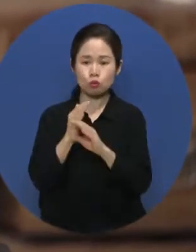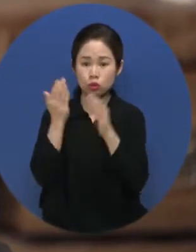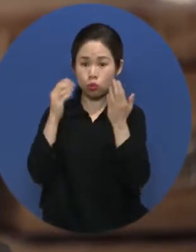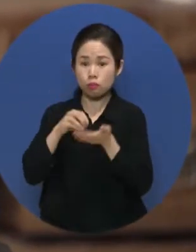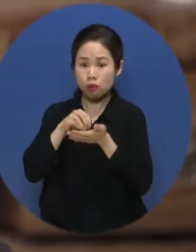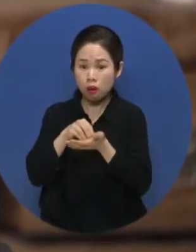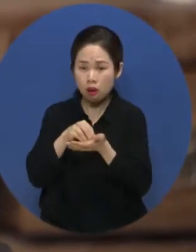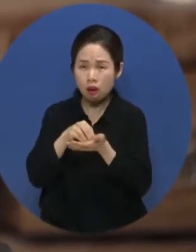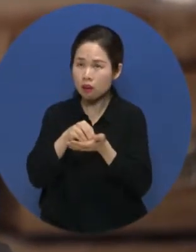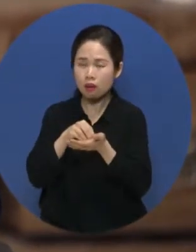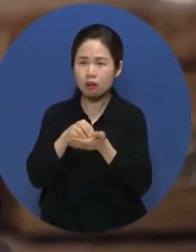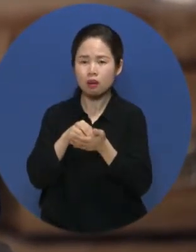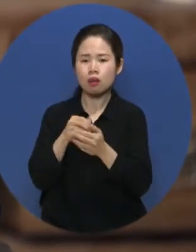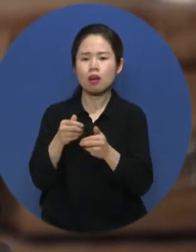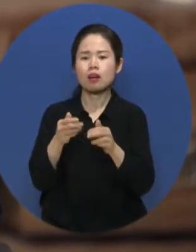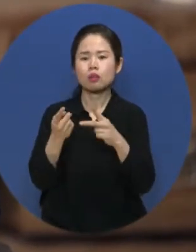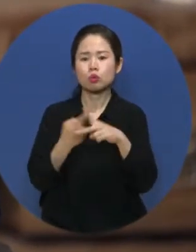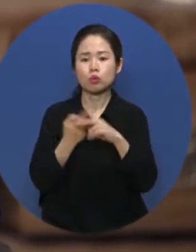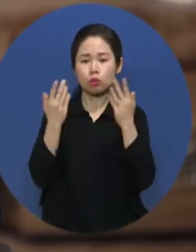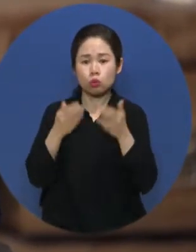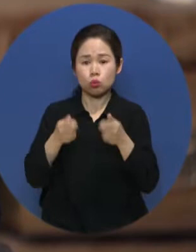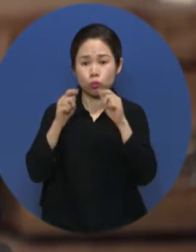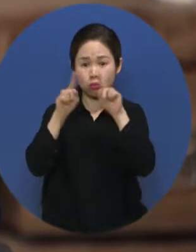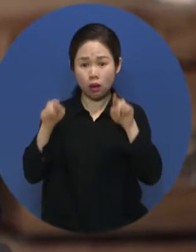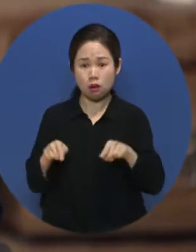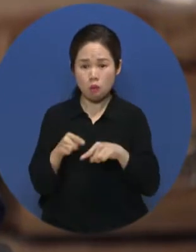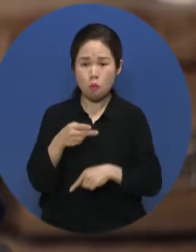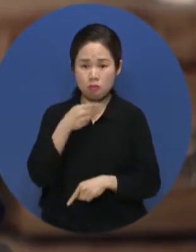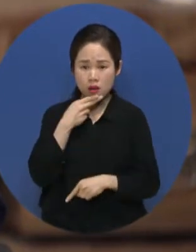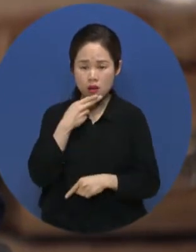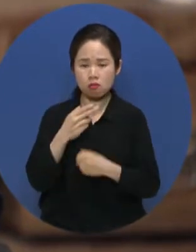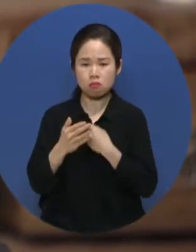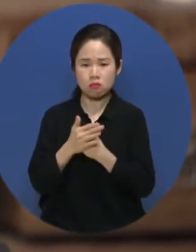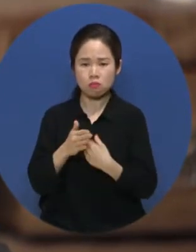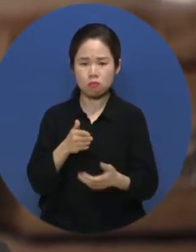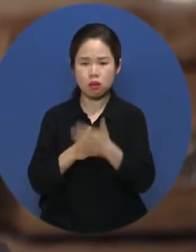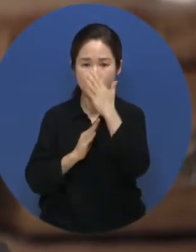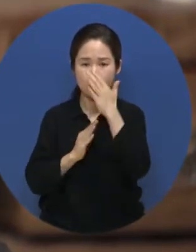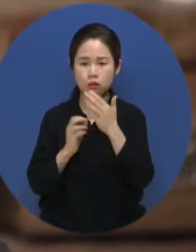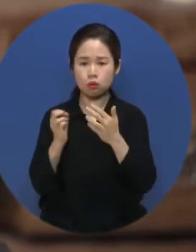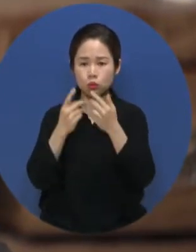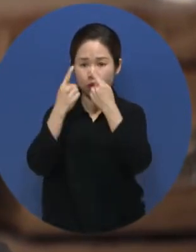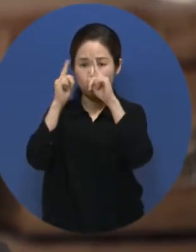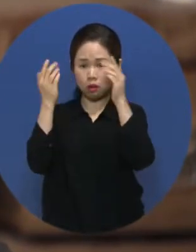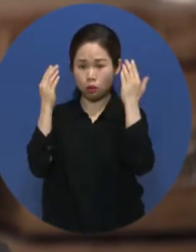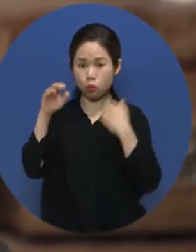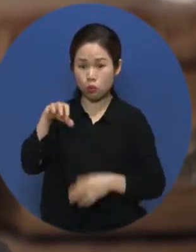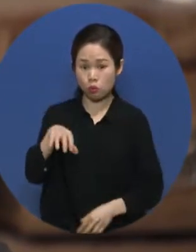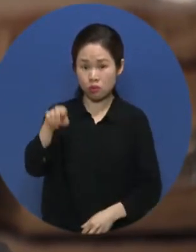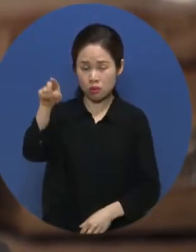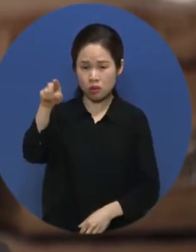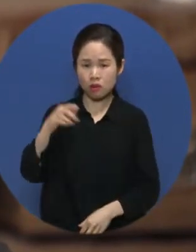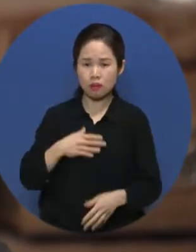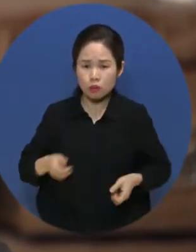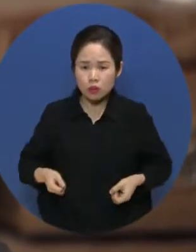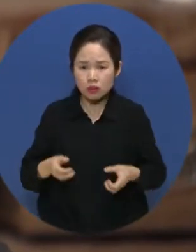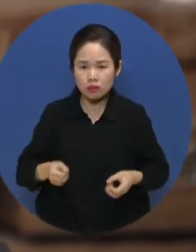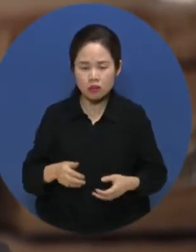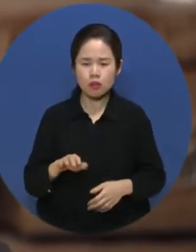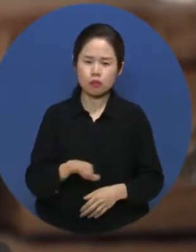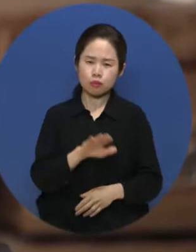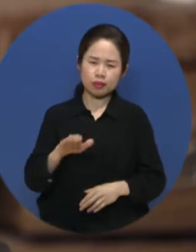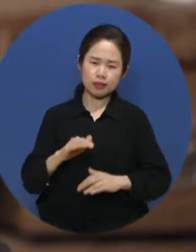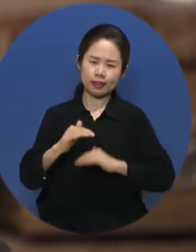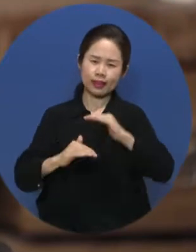그래서 학교에서 입학 거부를 당했습니다. 대학교에 가니까요, 휠체어를 타고 다니니까 엘리베이터가 없고 계단밖에 없다. 우리